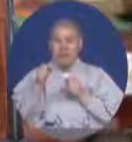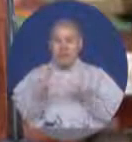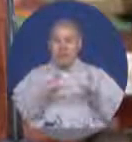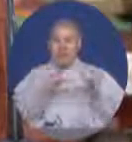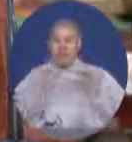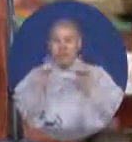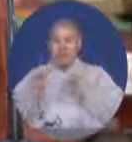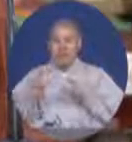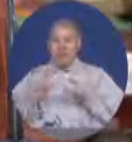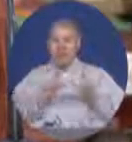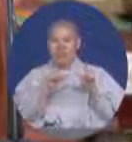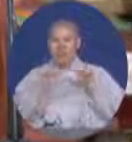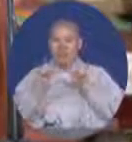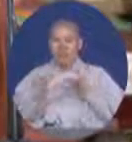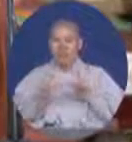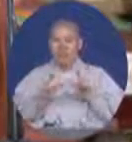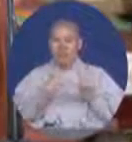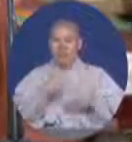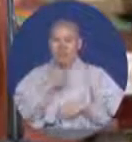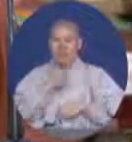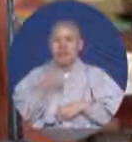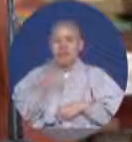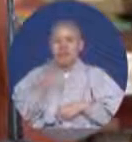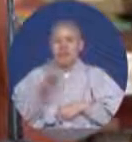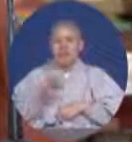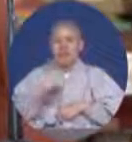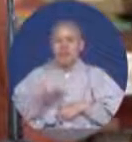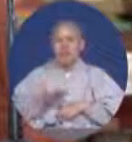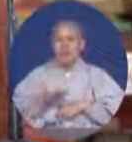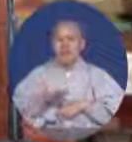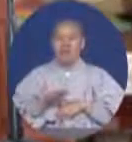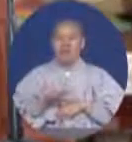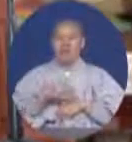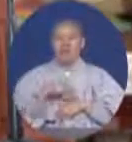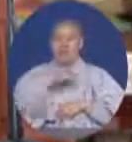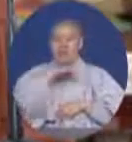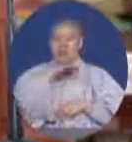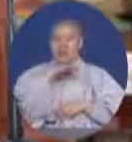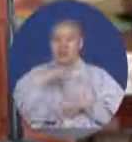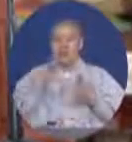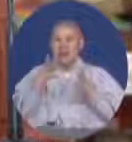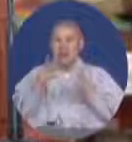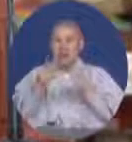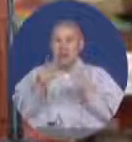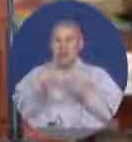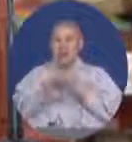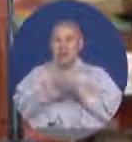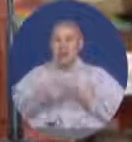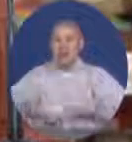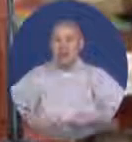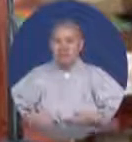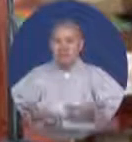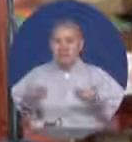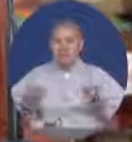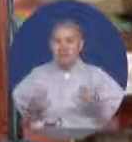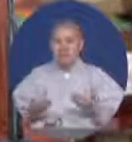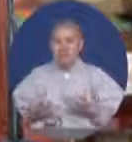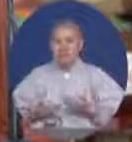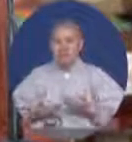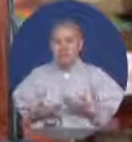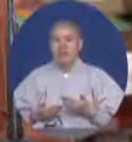야단인데 오래 살아봤댔자 나이만 하면 별 소용이 없는 거요. 오래 살아봤댔자. 그 뭔